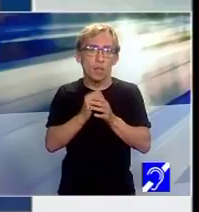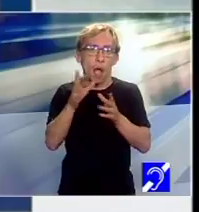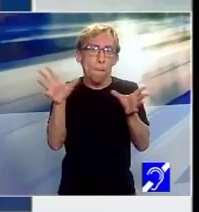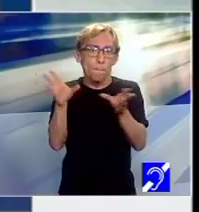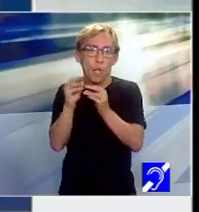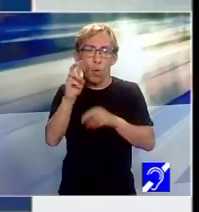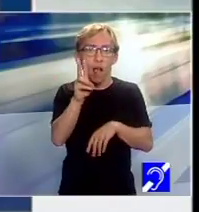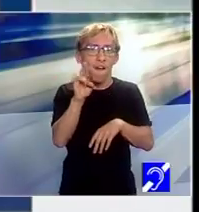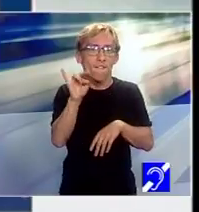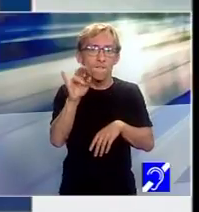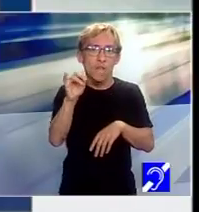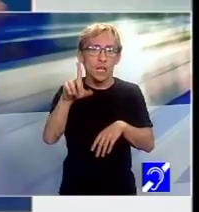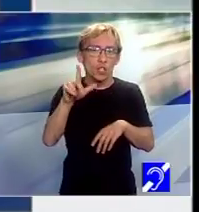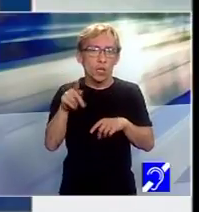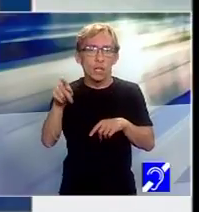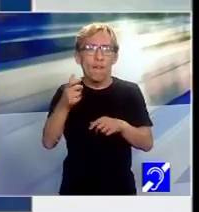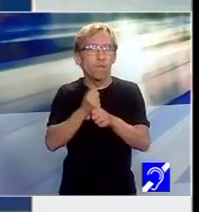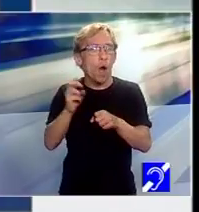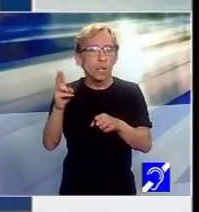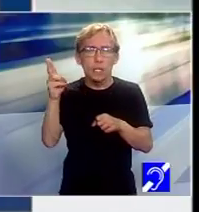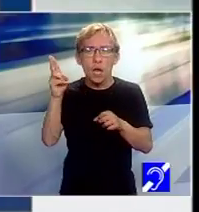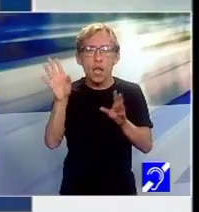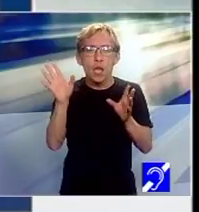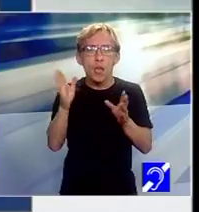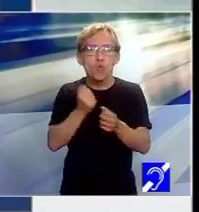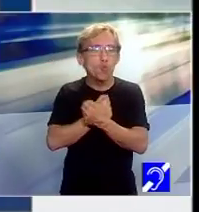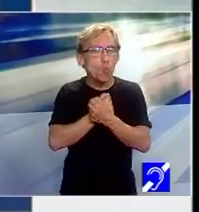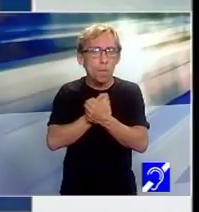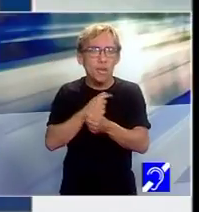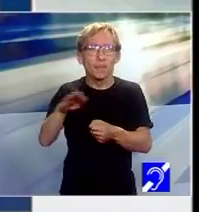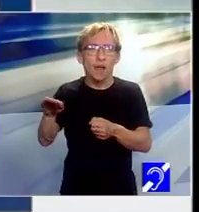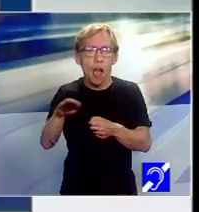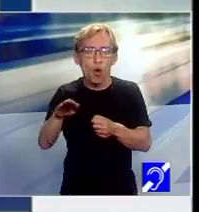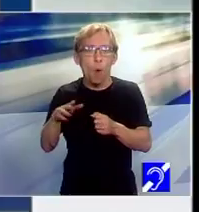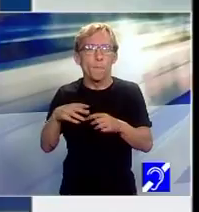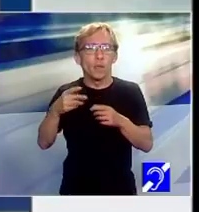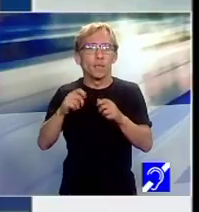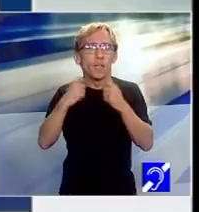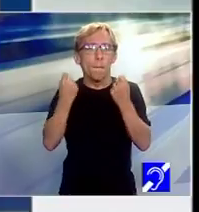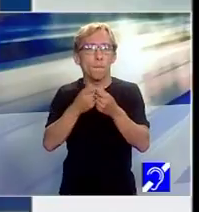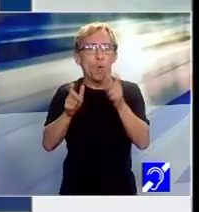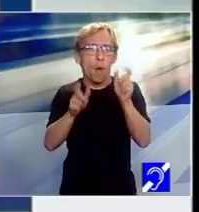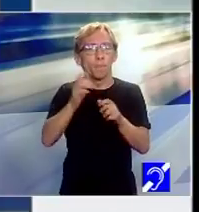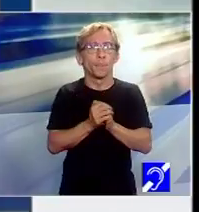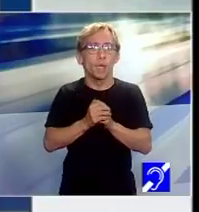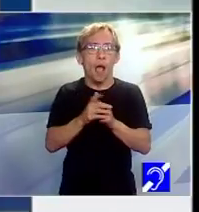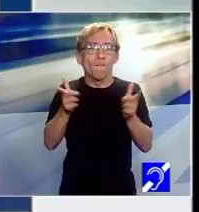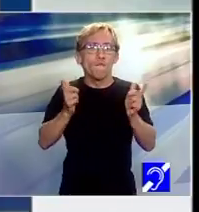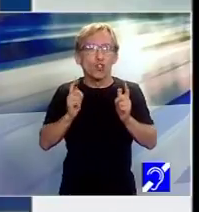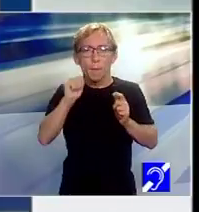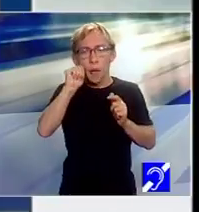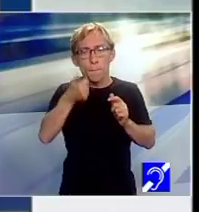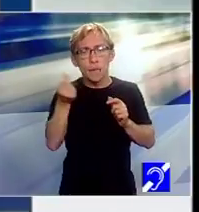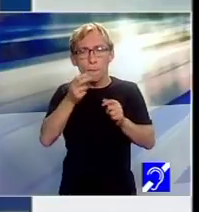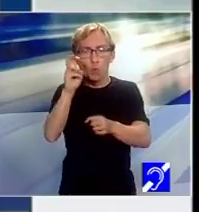un om iubit de toate generațiile, de la copii până la cei mai în etate. Așadar, sunteți așteptați mâine pentru a participa, nu de alta,